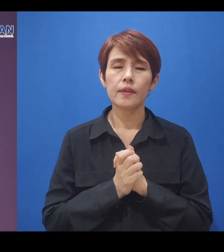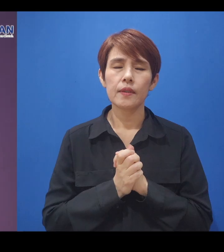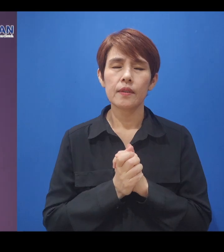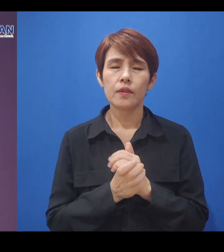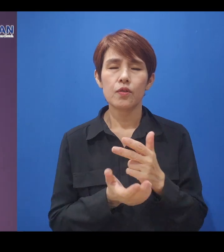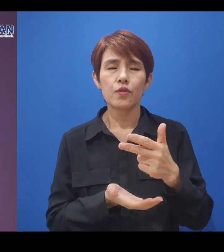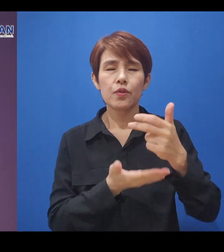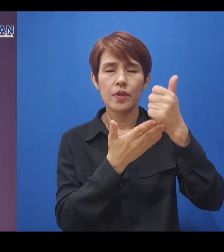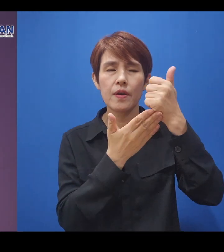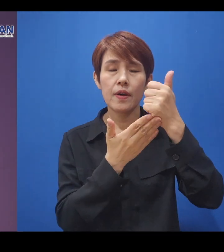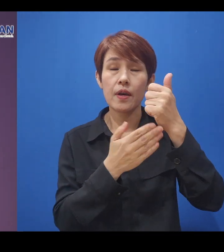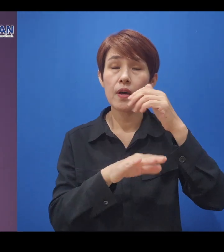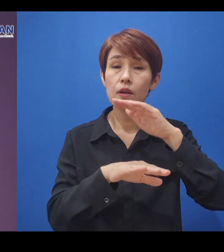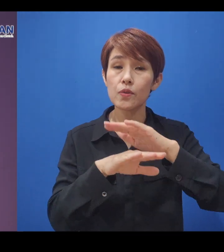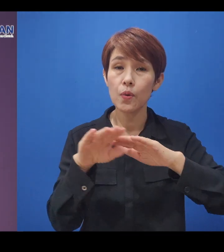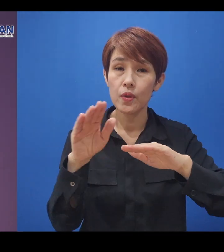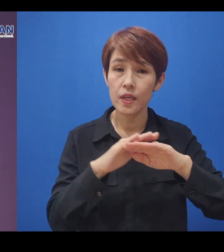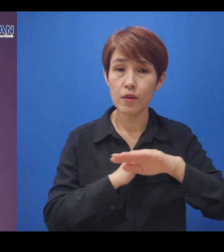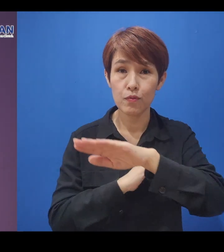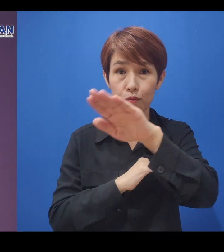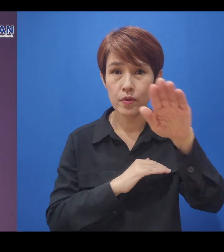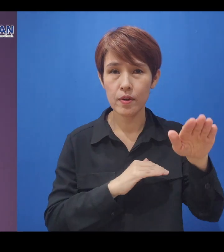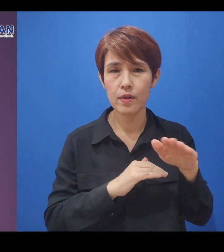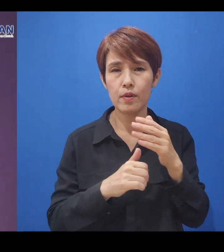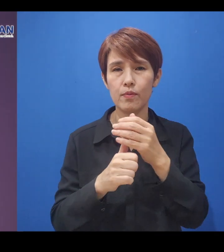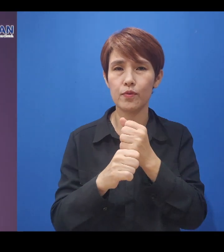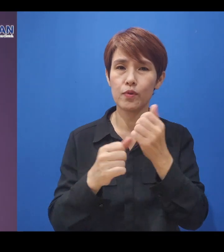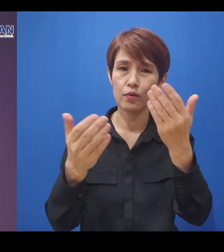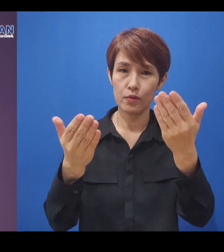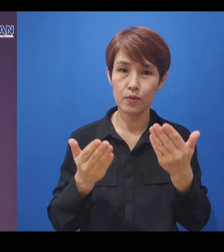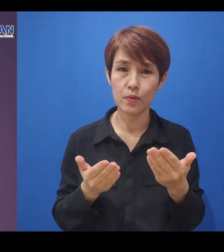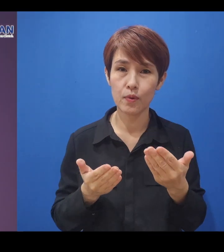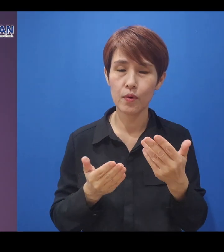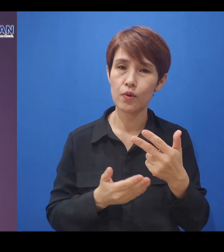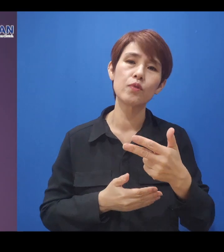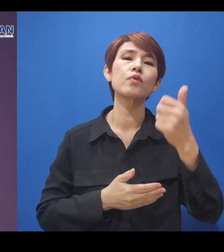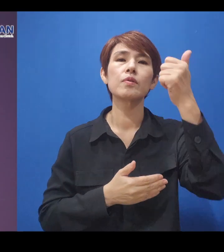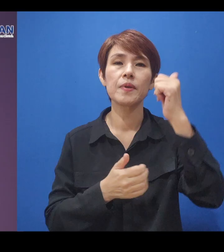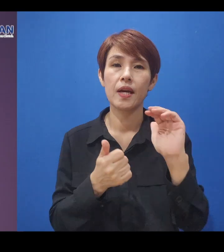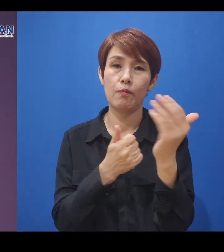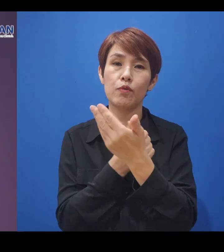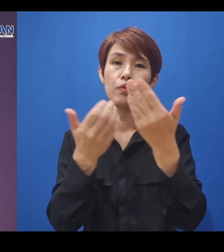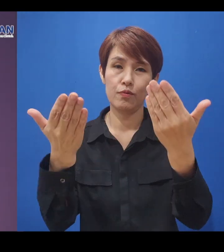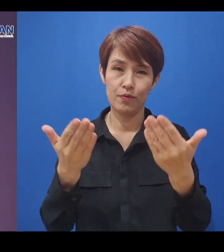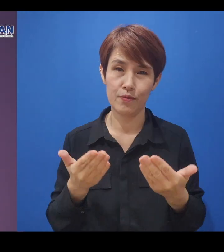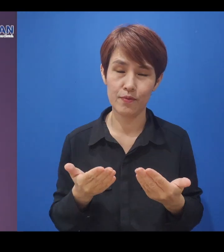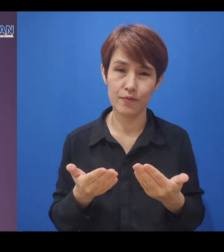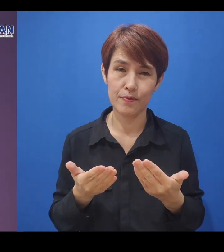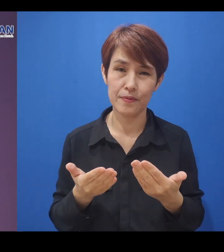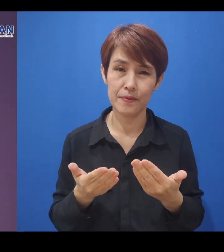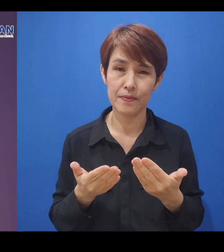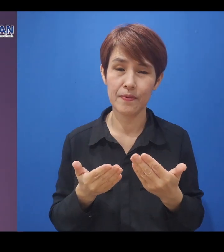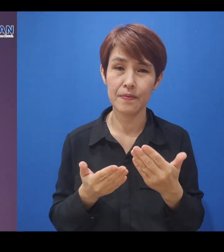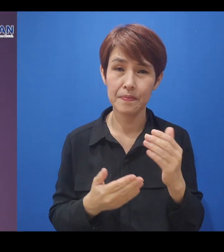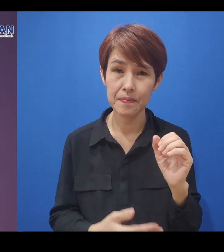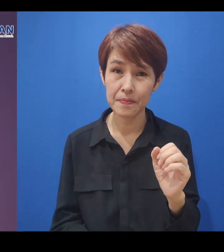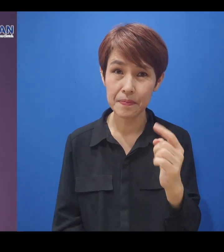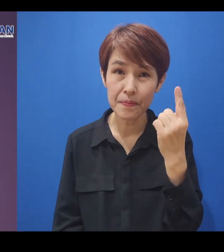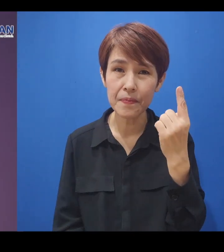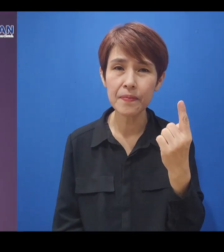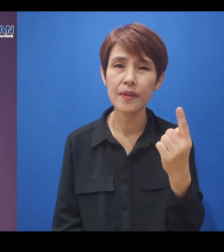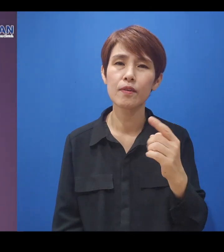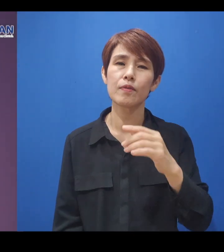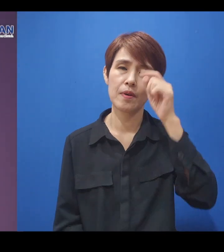주의 손이 우리를 붙들고 계시고 주의 품에 우리를 감추어 두셨기 때문에 우리 가운데서